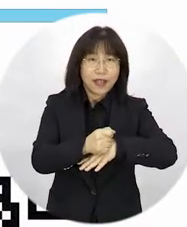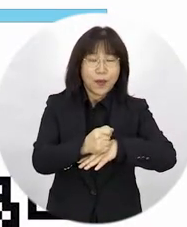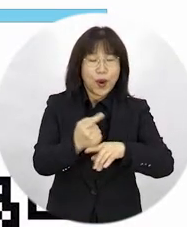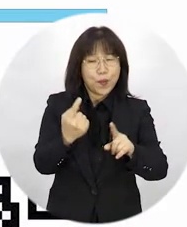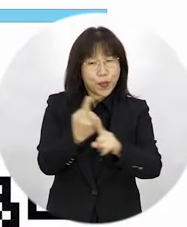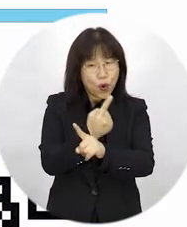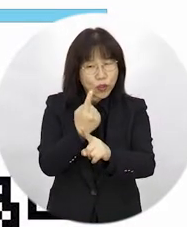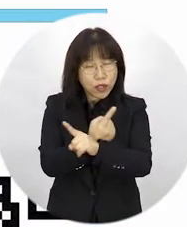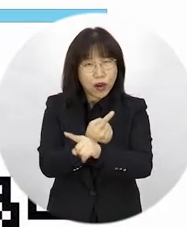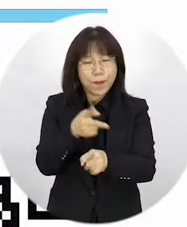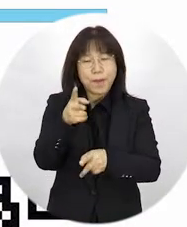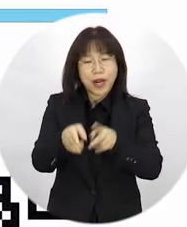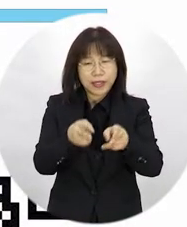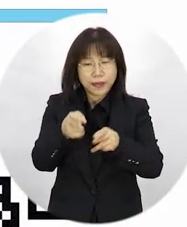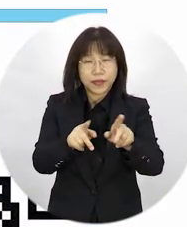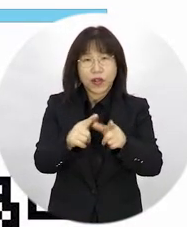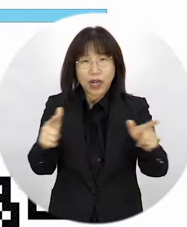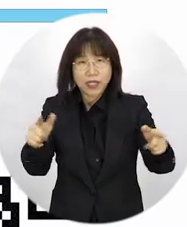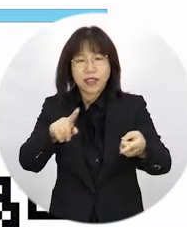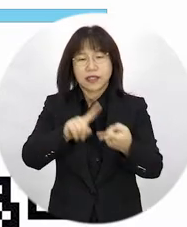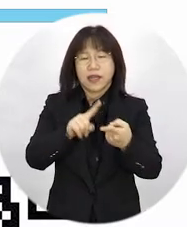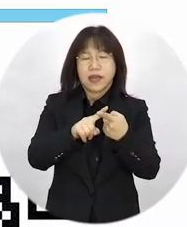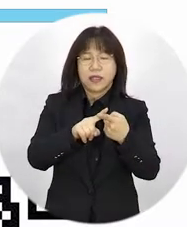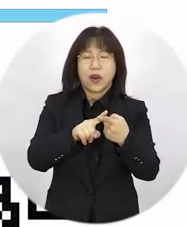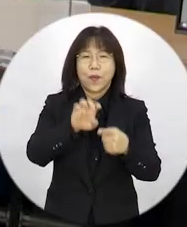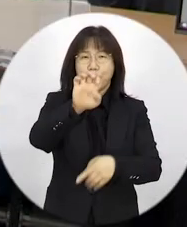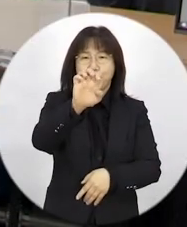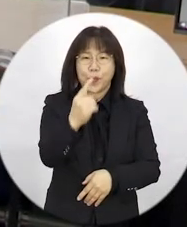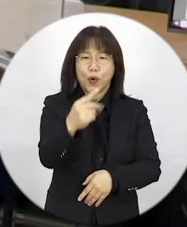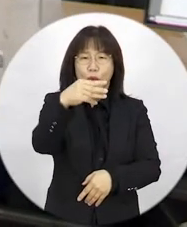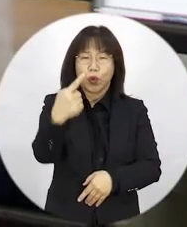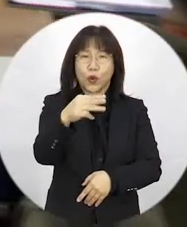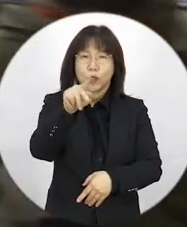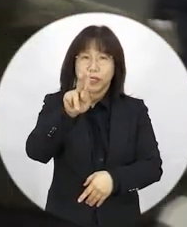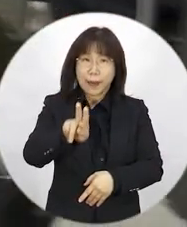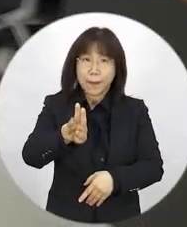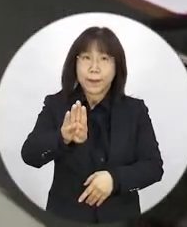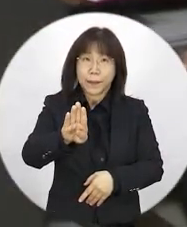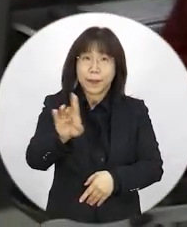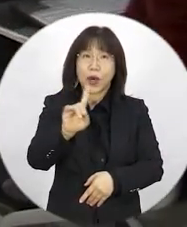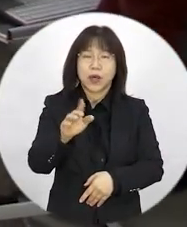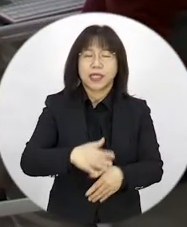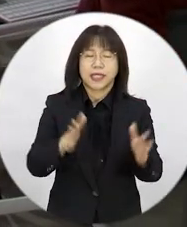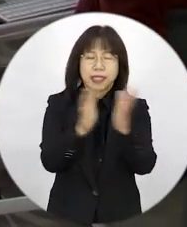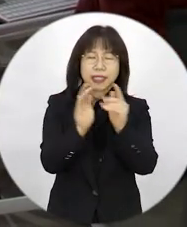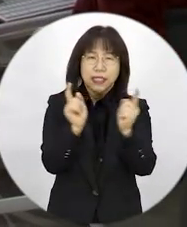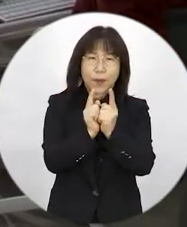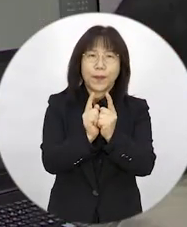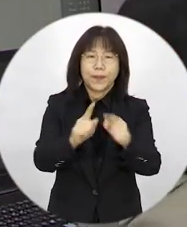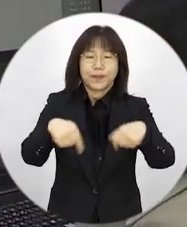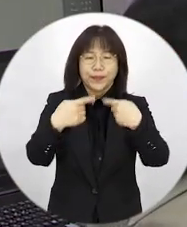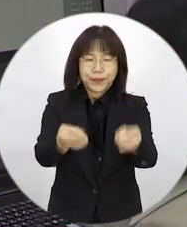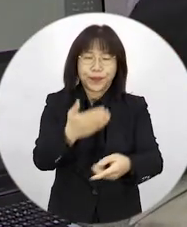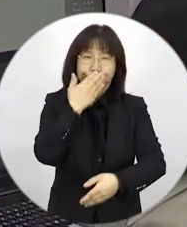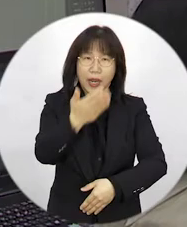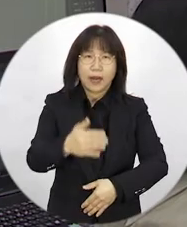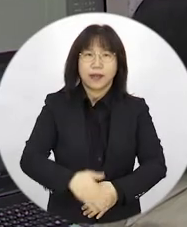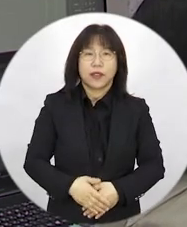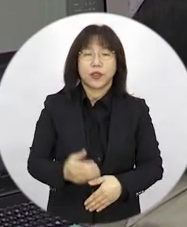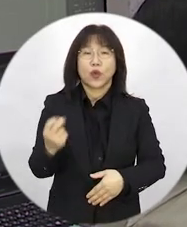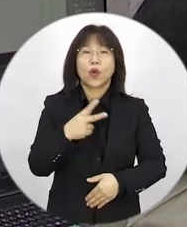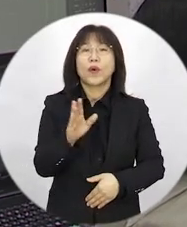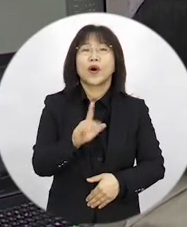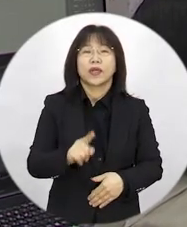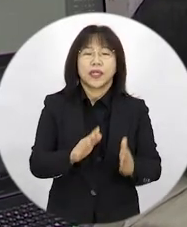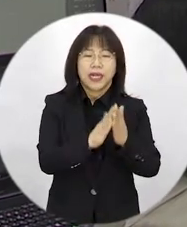편집 등 포토샵 프로그램의 기본적 활용법을 배울 수 있는 포토샵 강의는 대면 수업으로 준비했습니다.